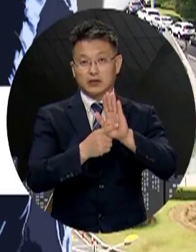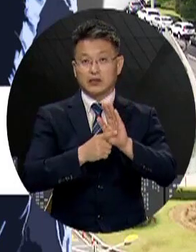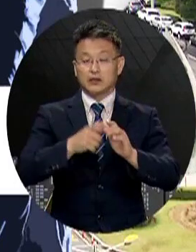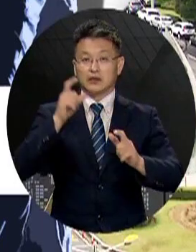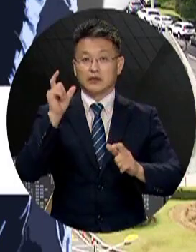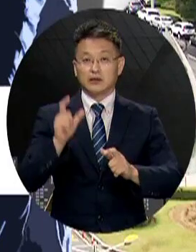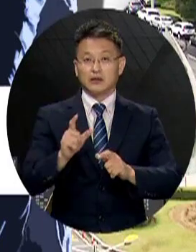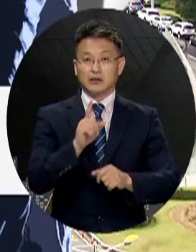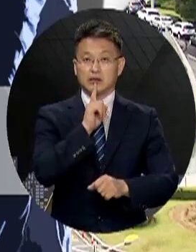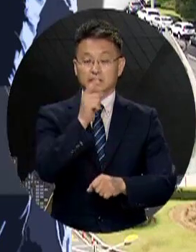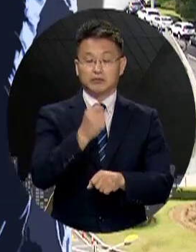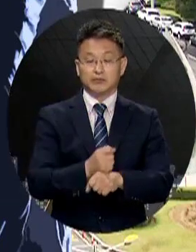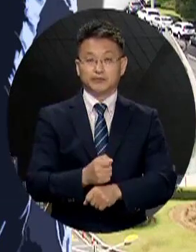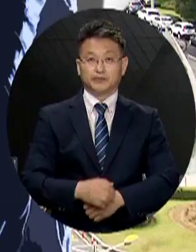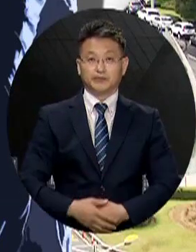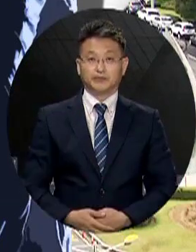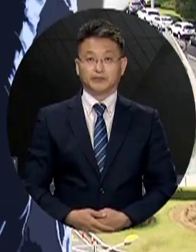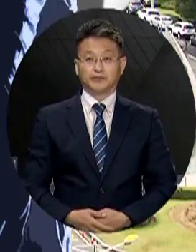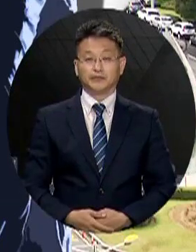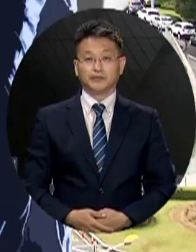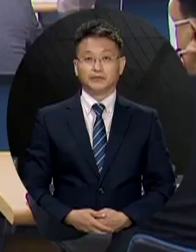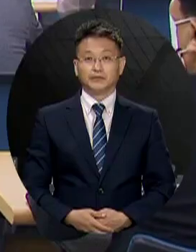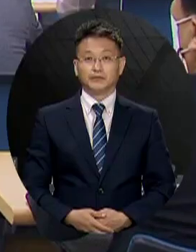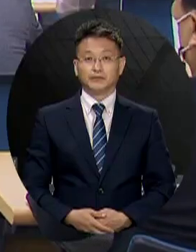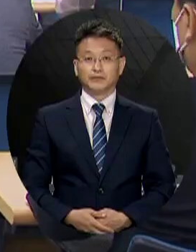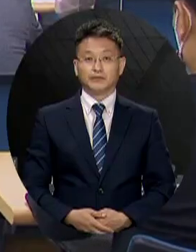보이고 있습니다. 부정석 기자입니다.